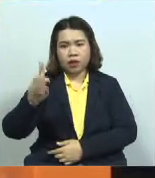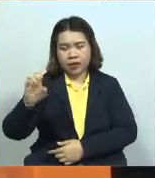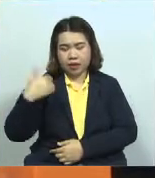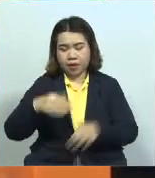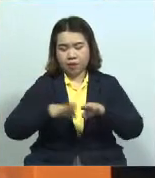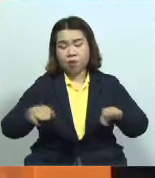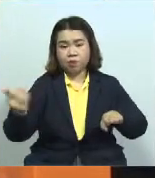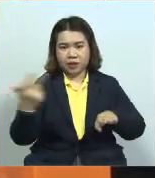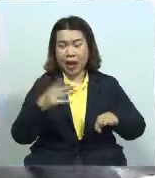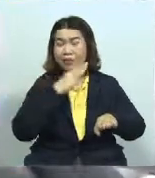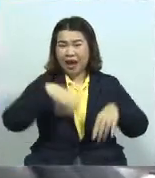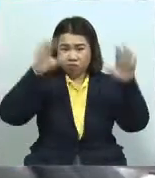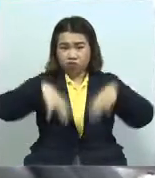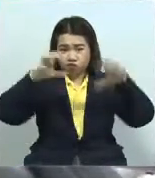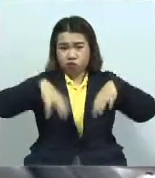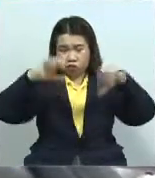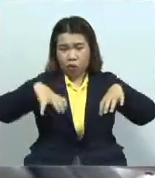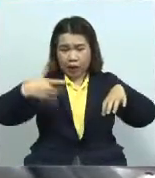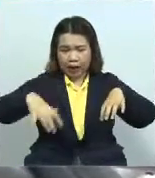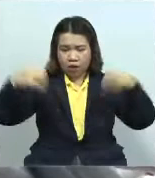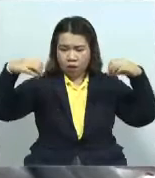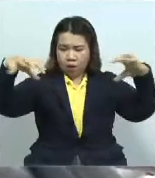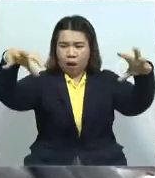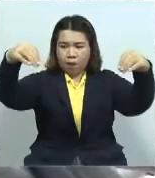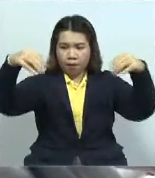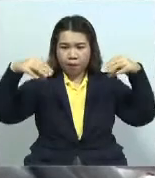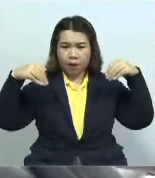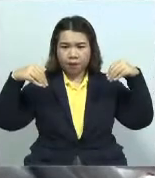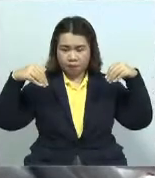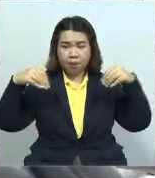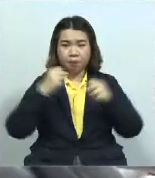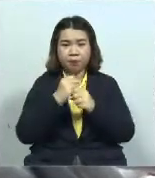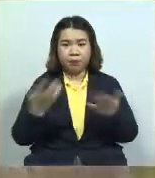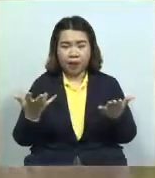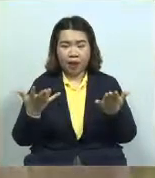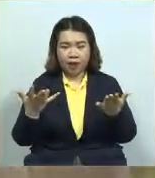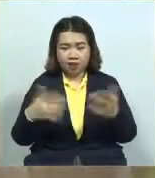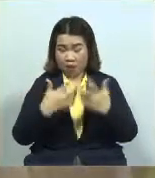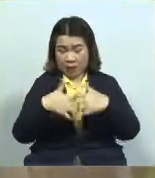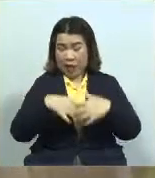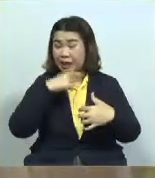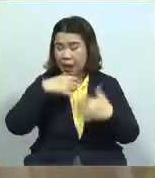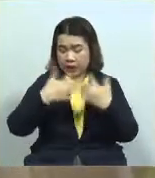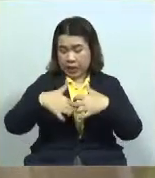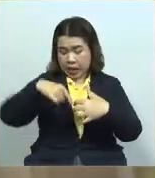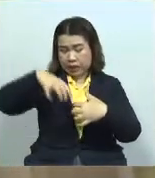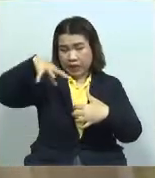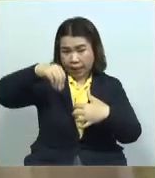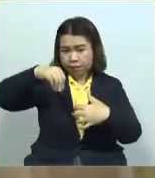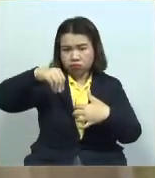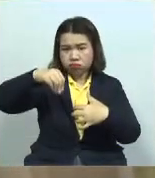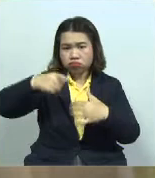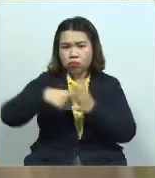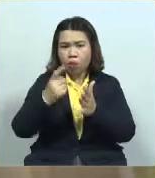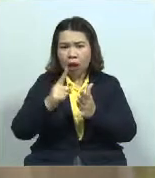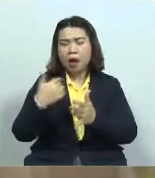การณ์หากเกิดฝนตกหนักจนกระแสไฟฟ้าขัดข้องภายในสถานีสูบน้ำหรืออุโมงค์ระบายน้ำเป็นส่วนหนึ่ง